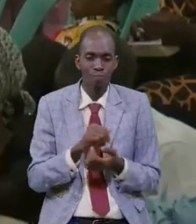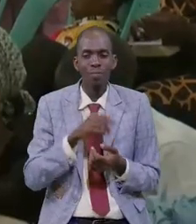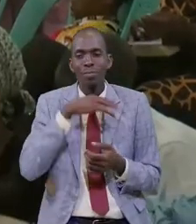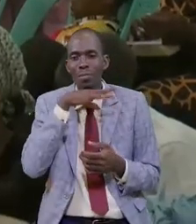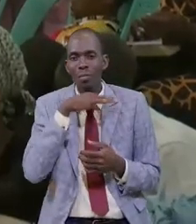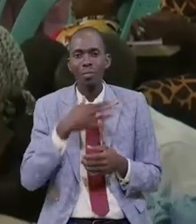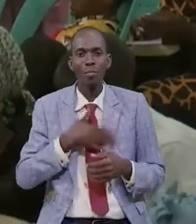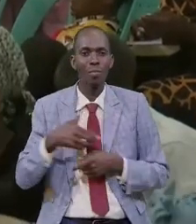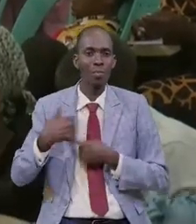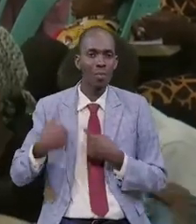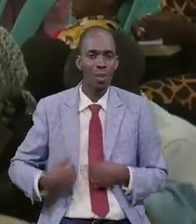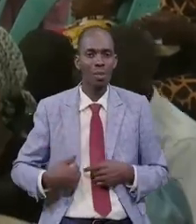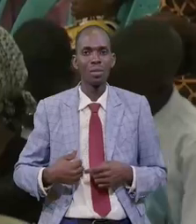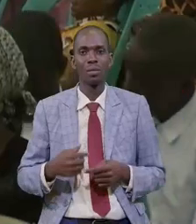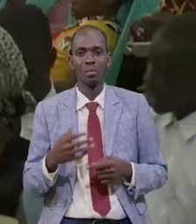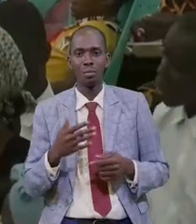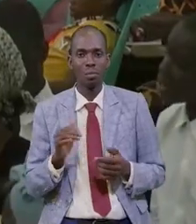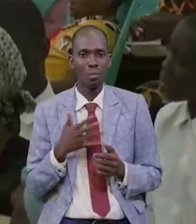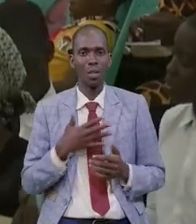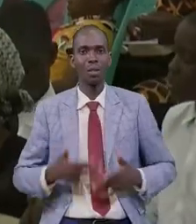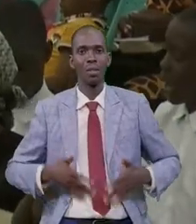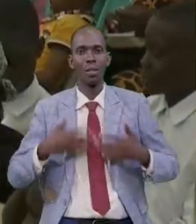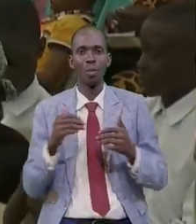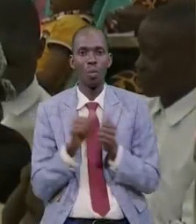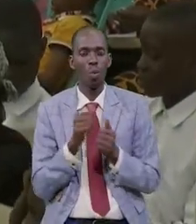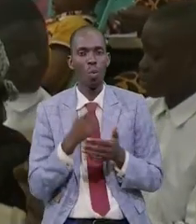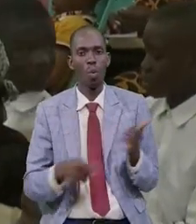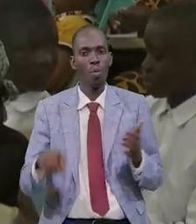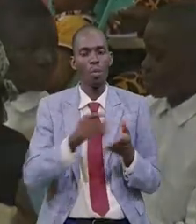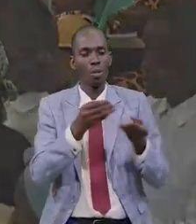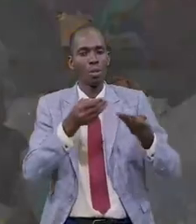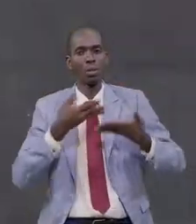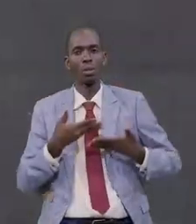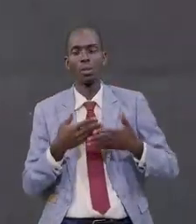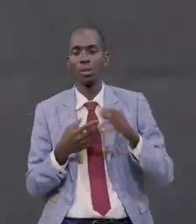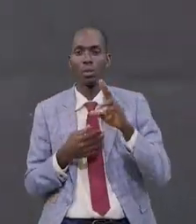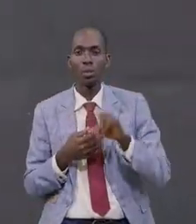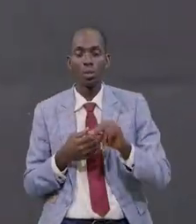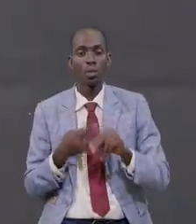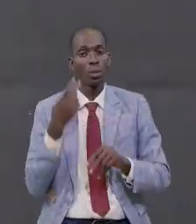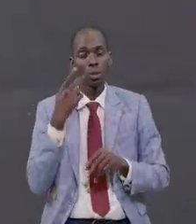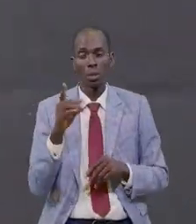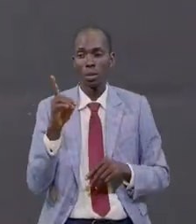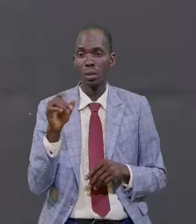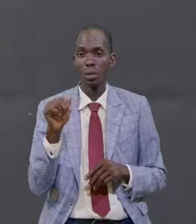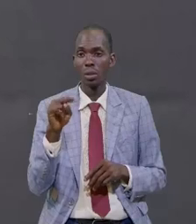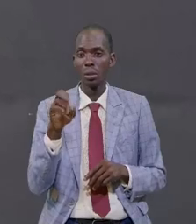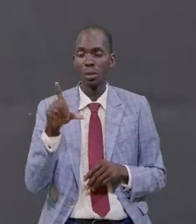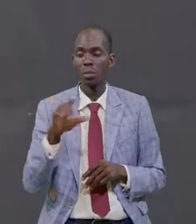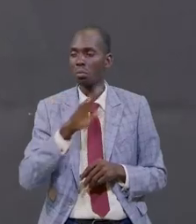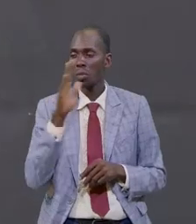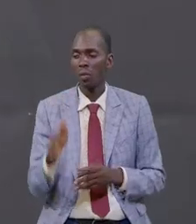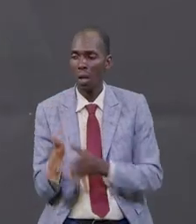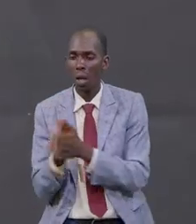caractère avec ce qu'ils offrent qu'est-ce que toi tu pense non Daniel ne pas aller en consultation